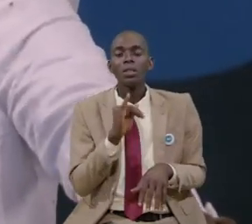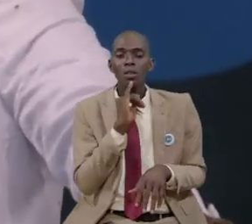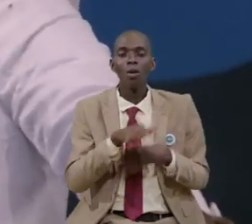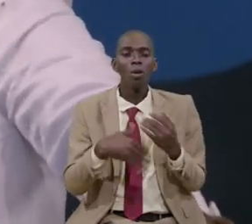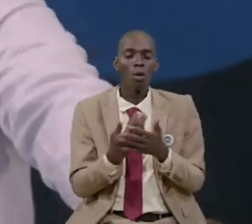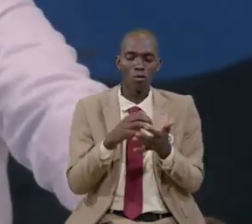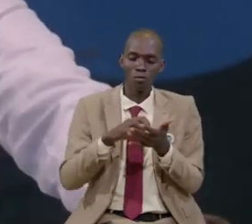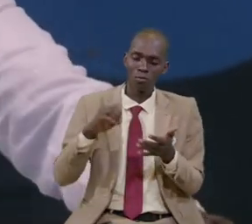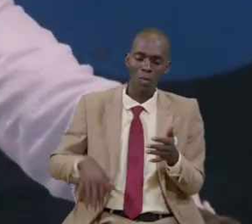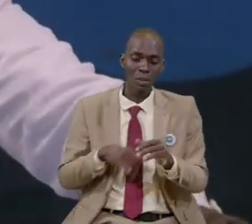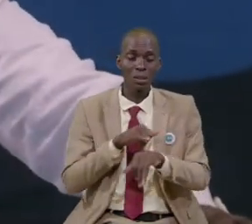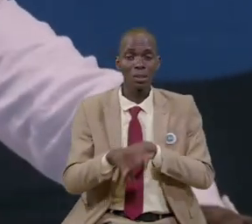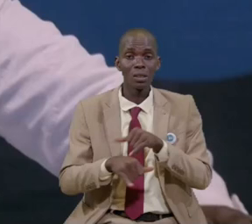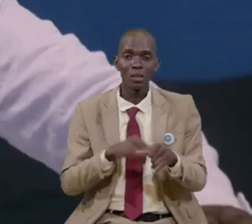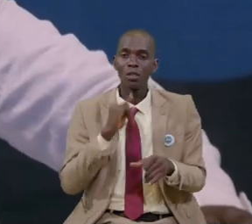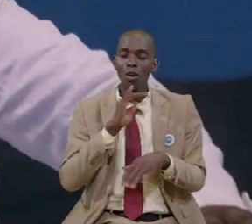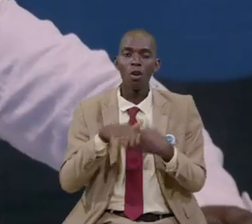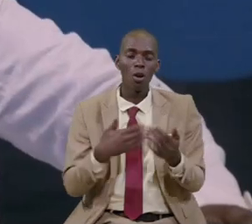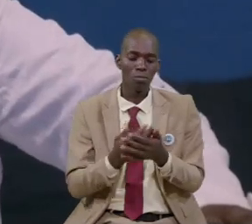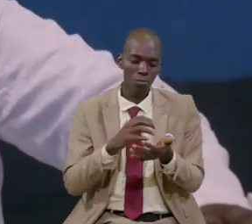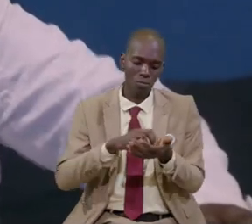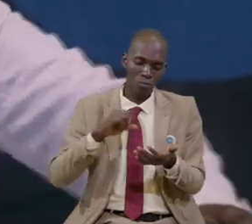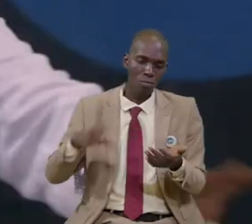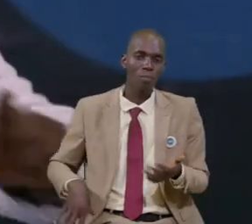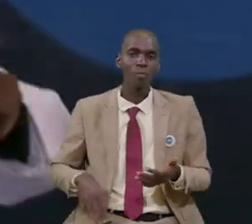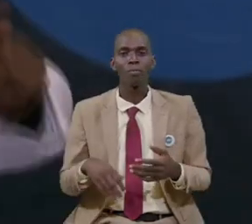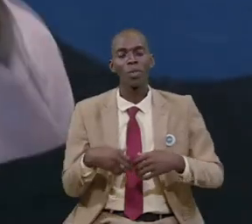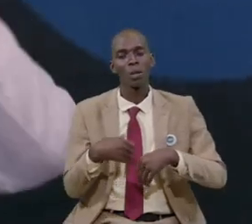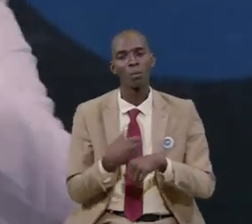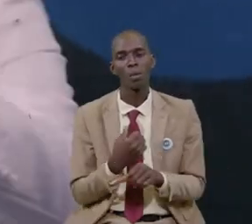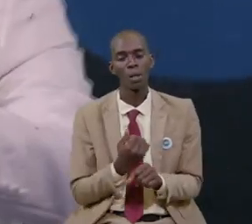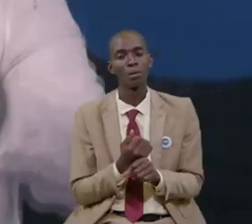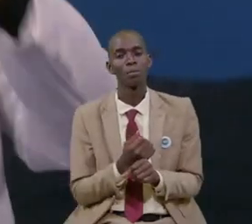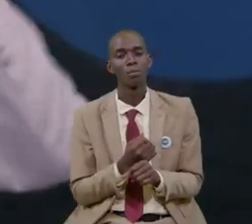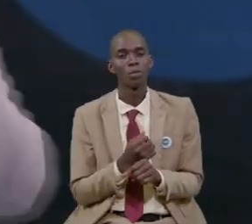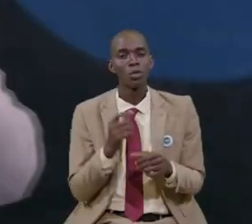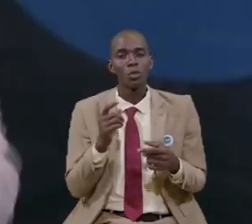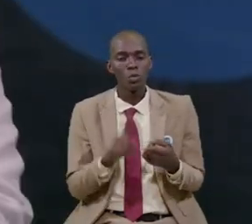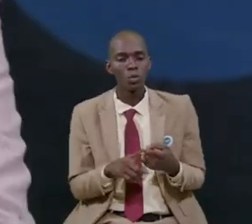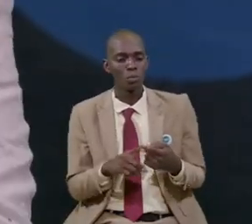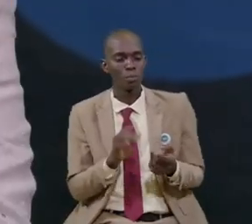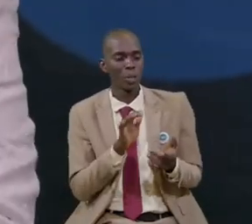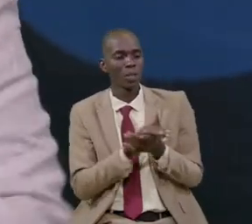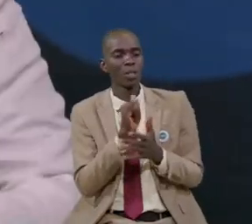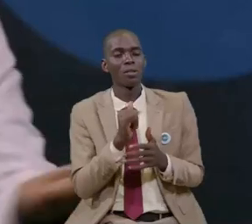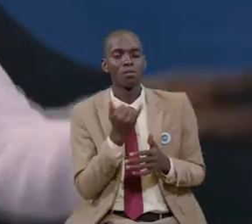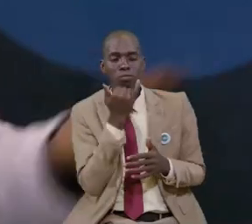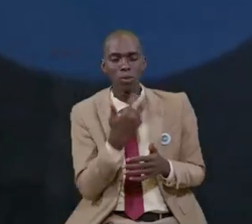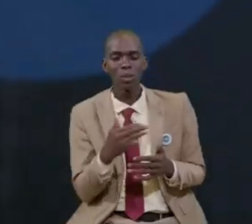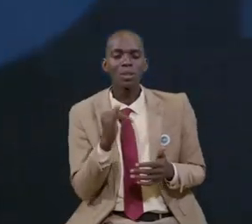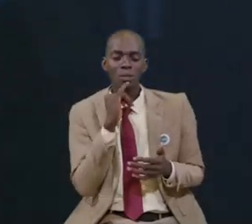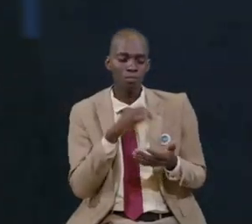la séduction est ôtée. Faire croire aux gens, tout cela n'est plus. Et il mène une